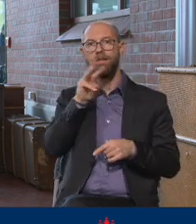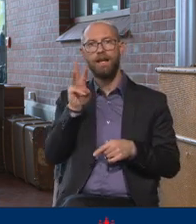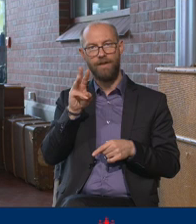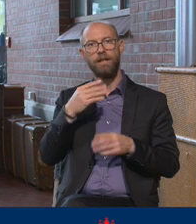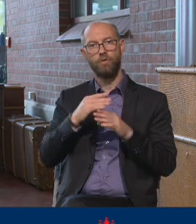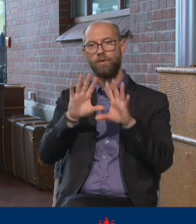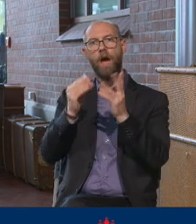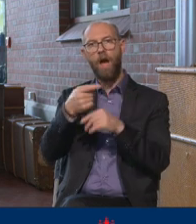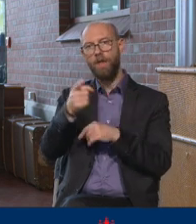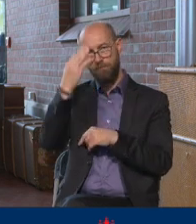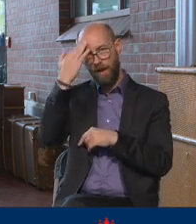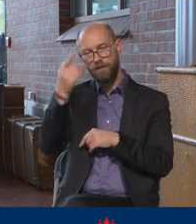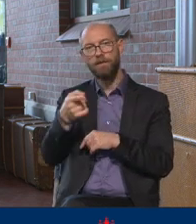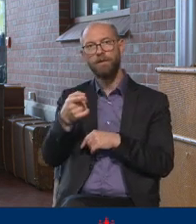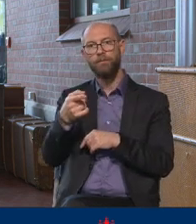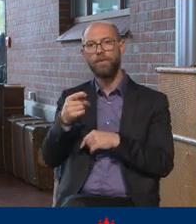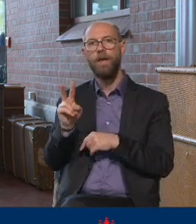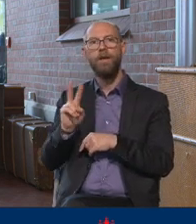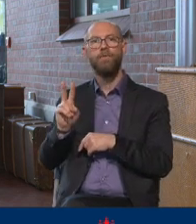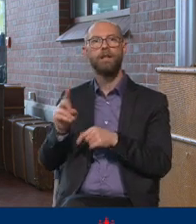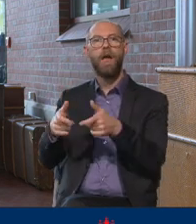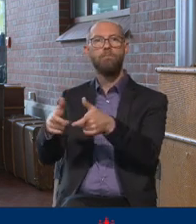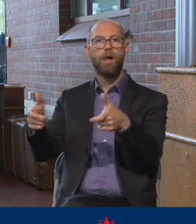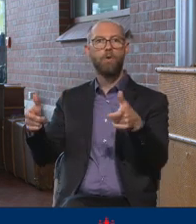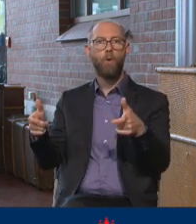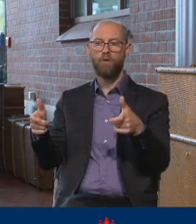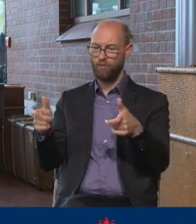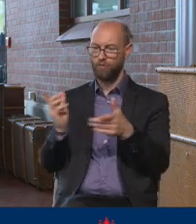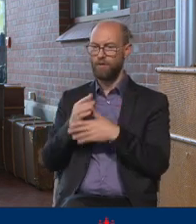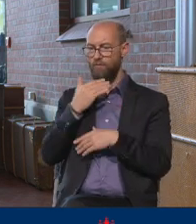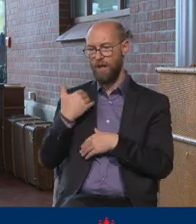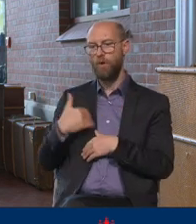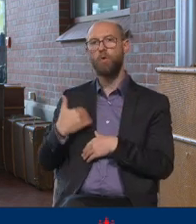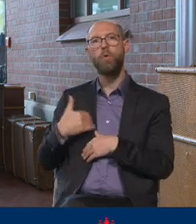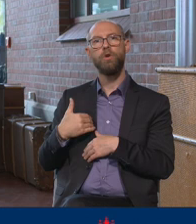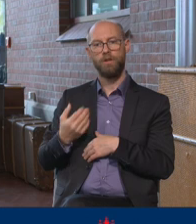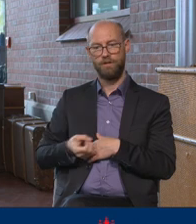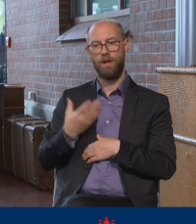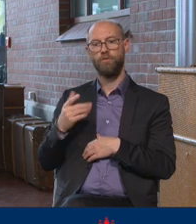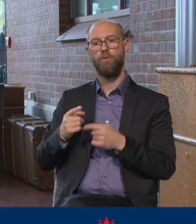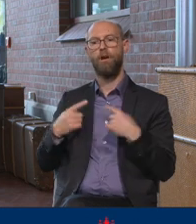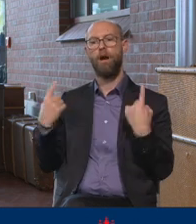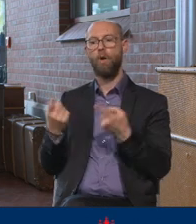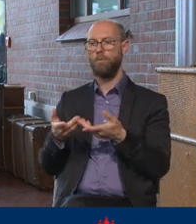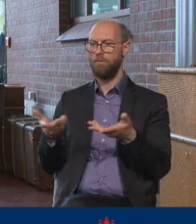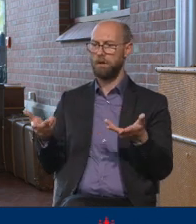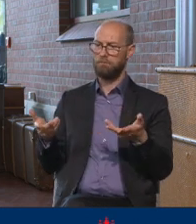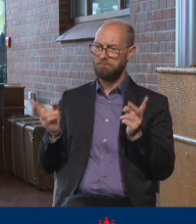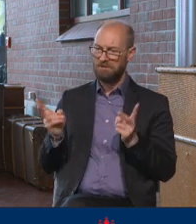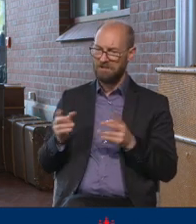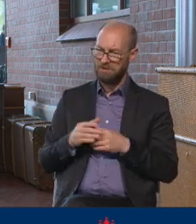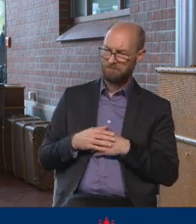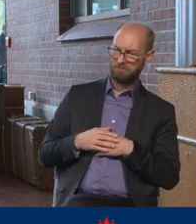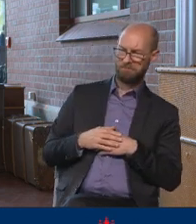allen bekannt der balkon ist momentan zwar schon sehr grün und auch ein naturraum aber noch nicht wirklich erlebt